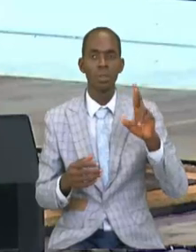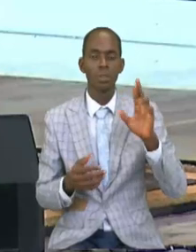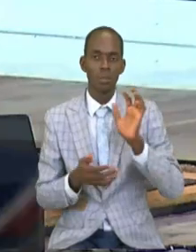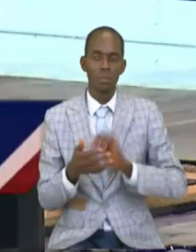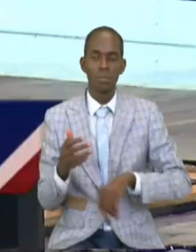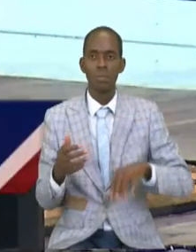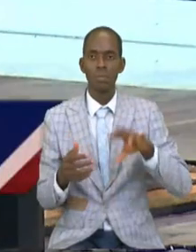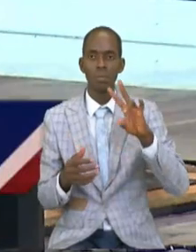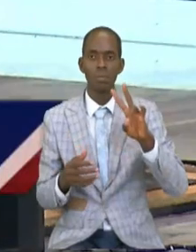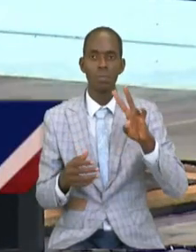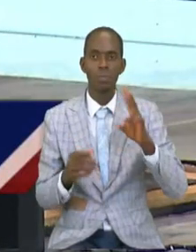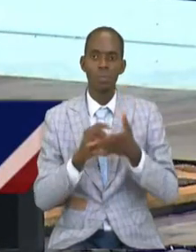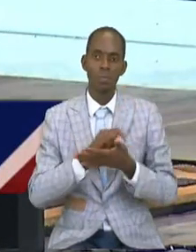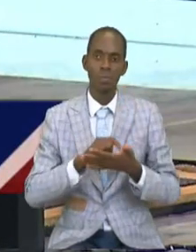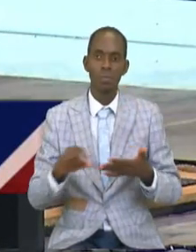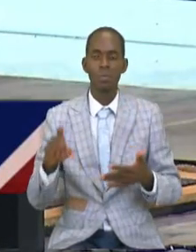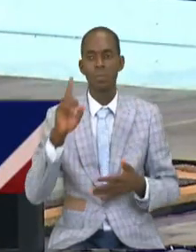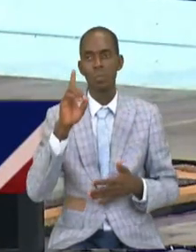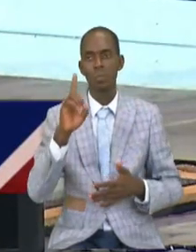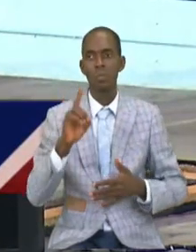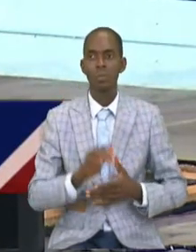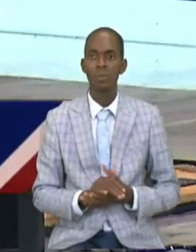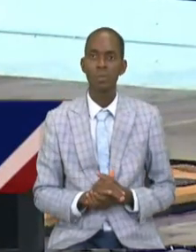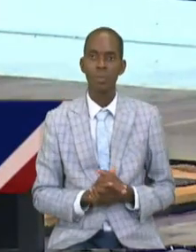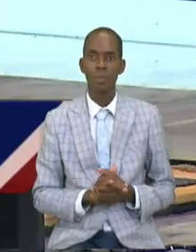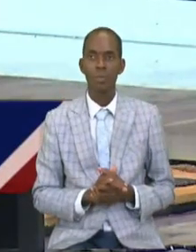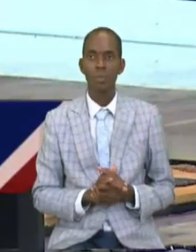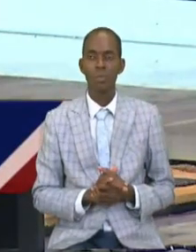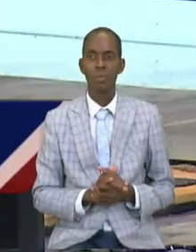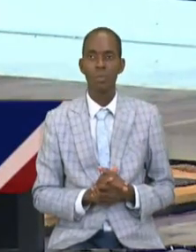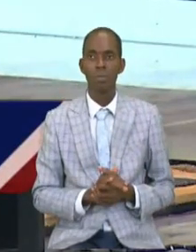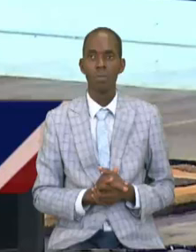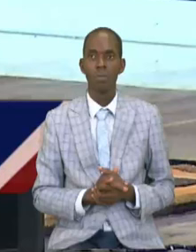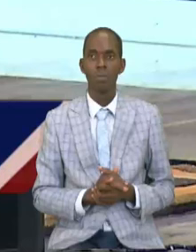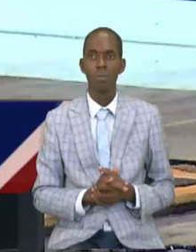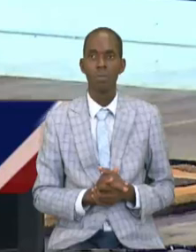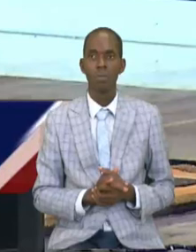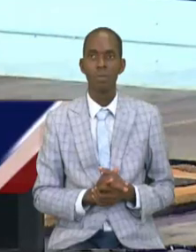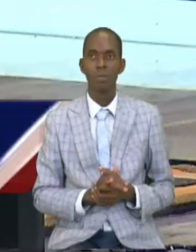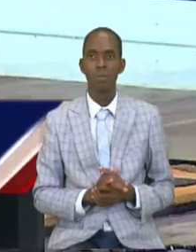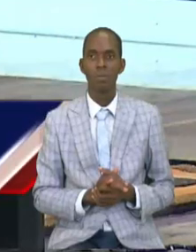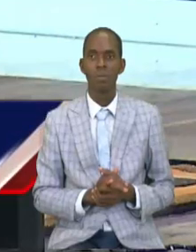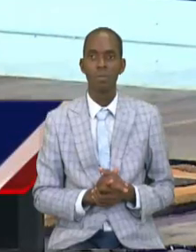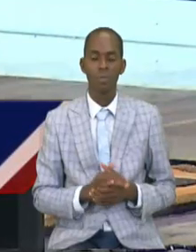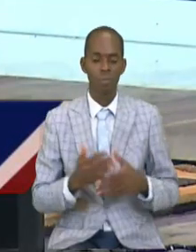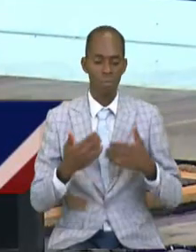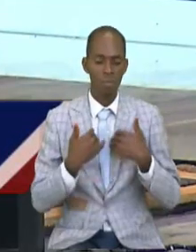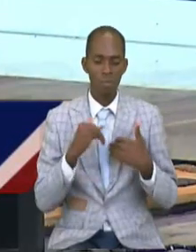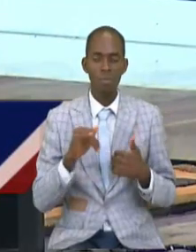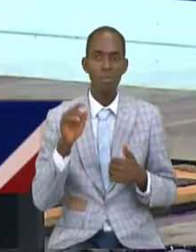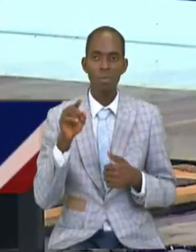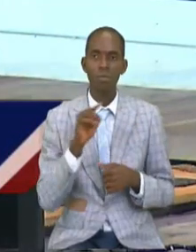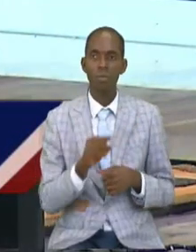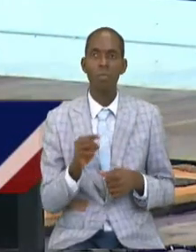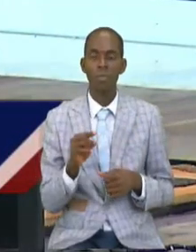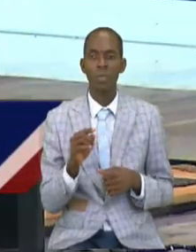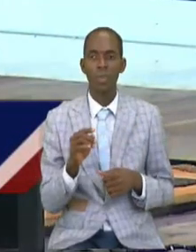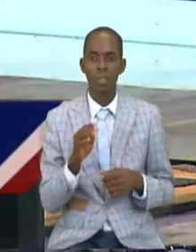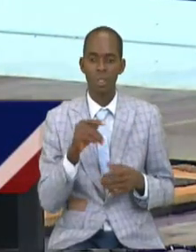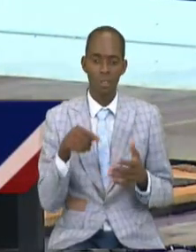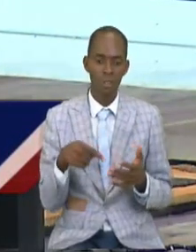7. 2 Corinthiens 7. Nous lisons le verset 1. Ayant donc